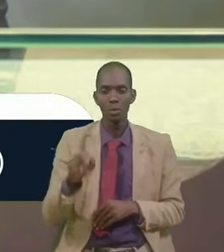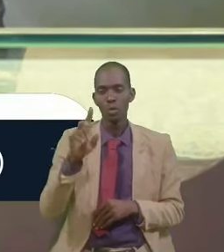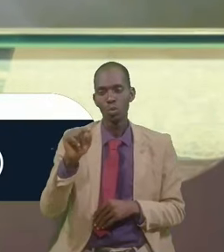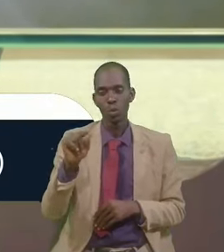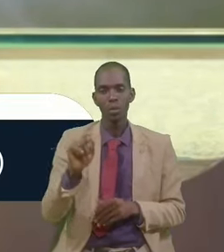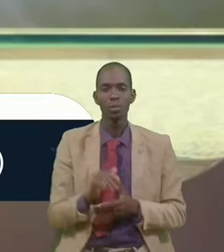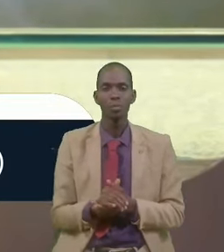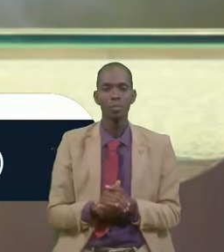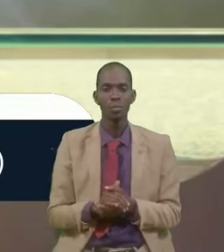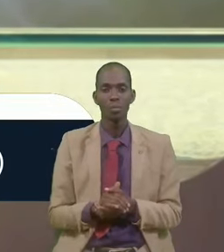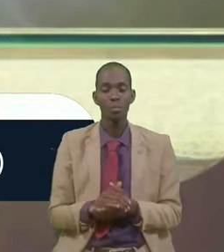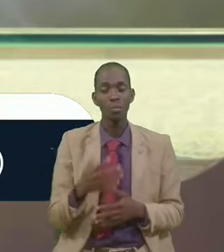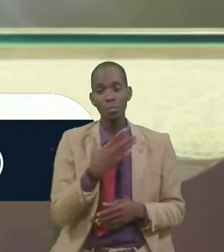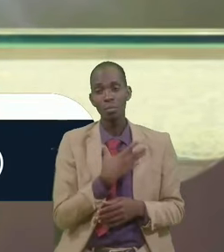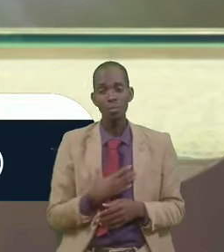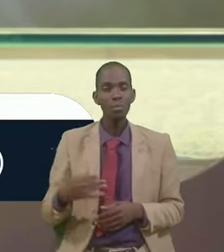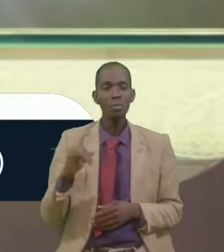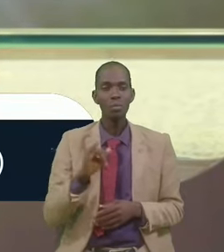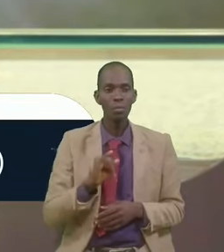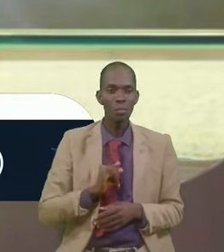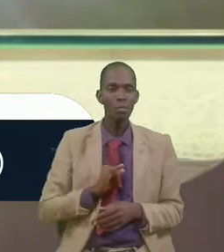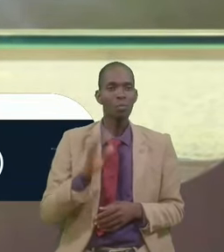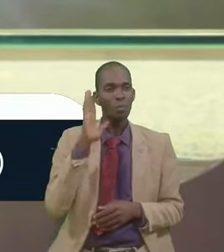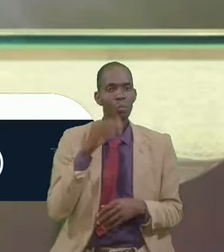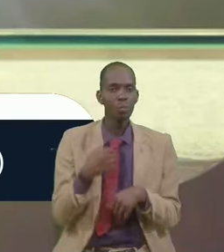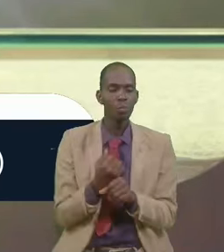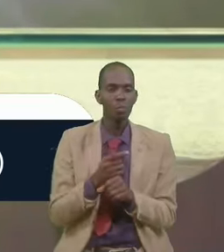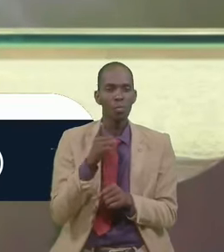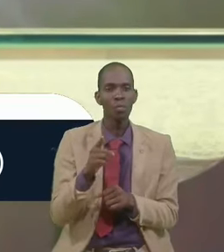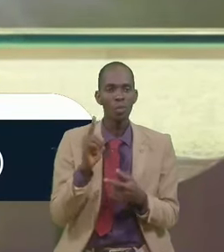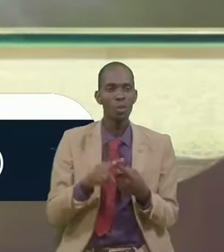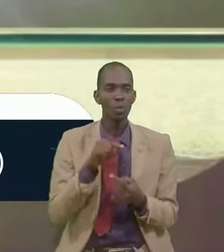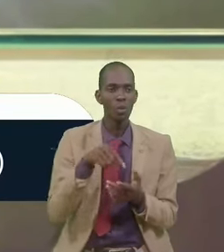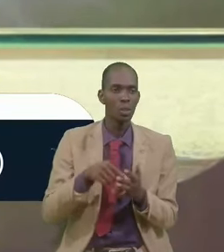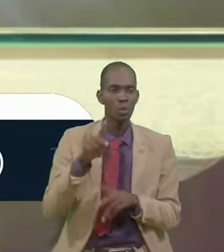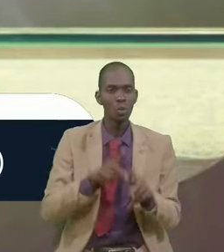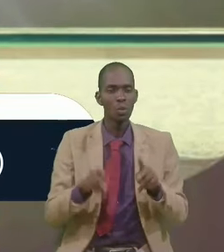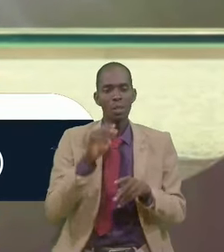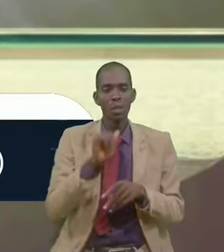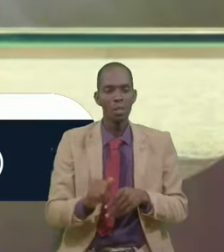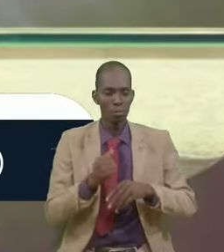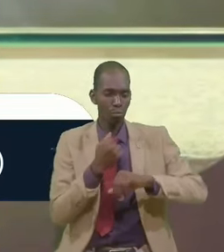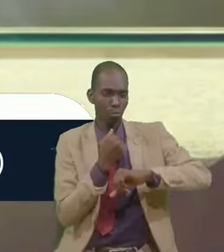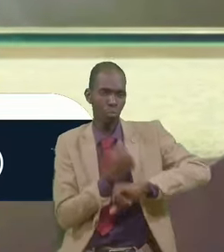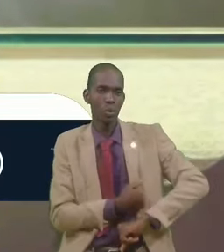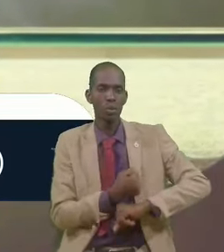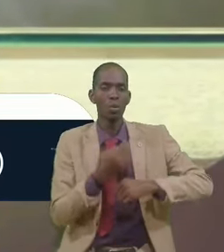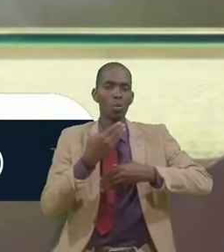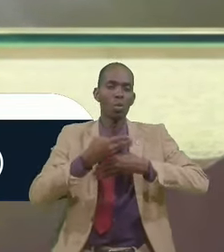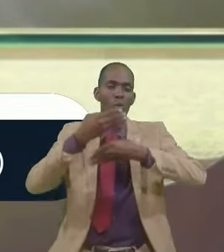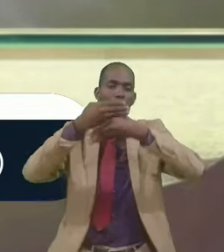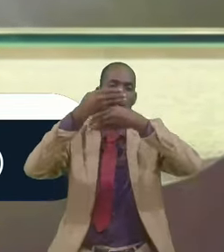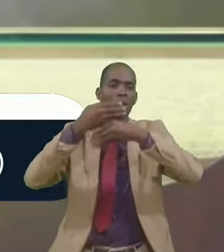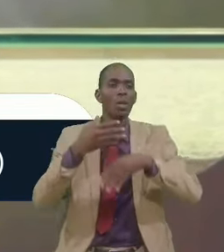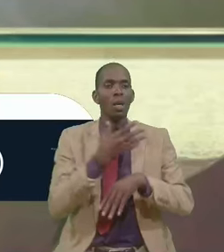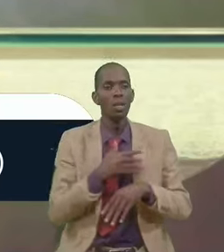20. Je rendrai pour ce peuple comme une forte muraille d'airain. Ils te